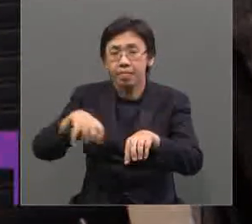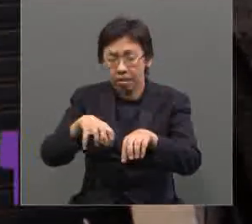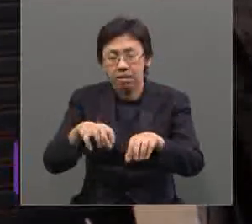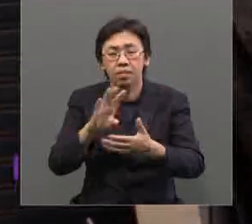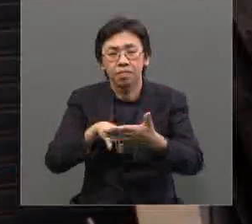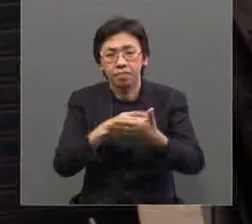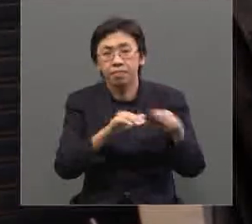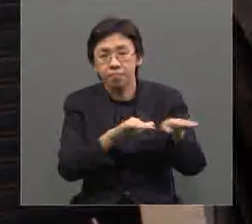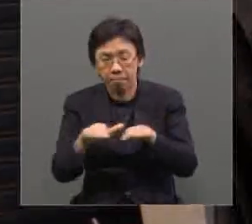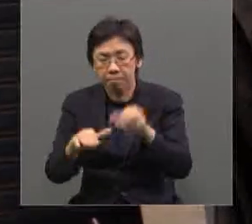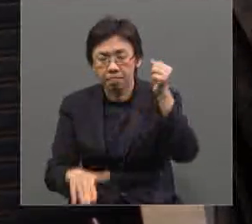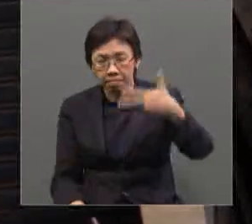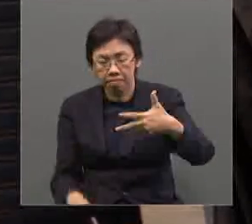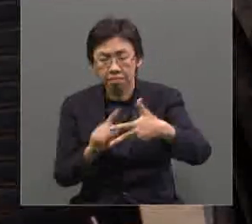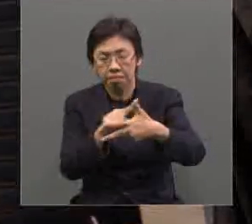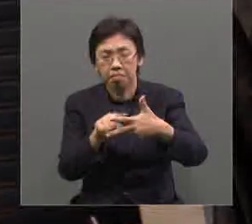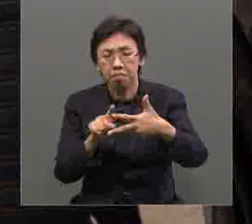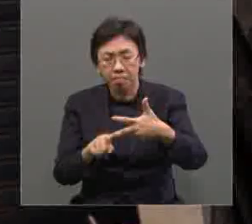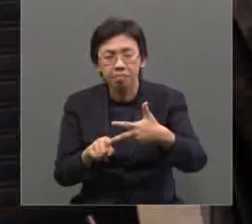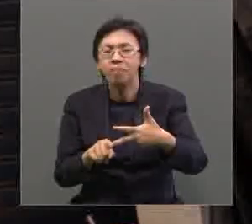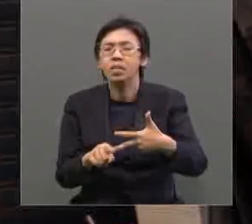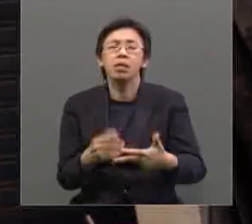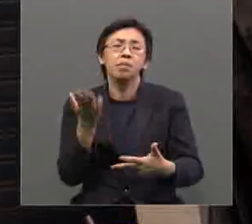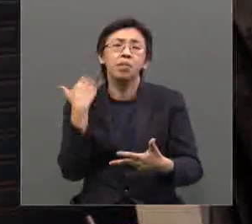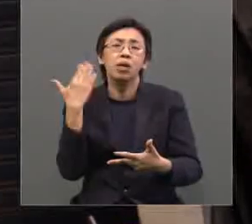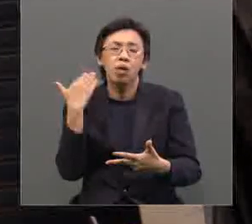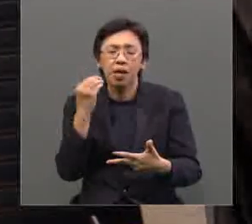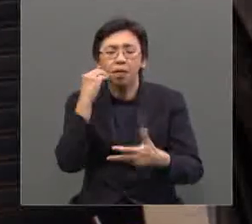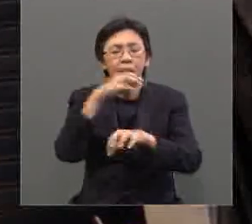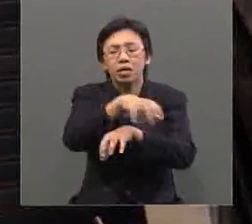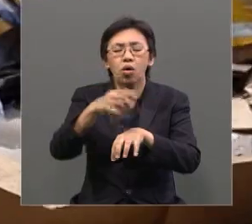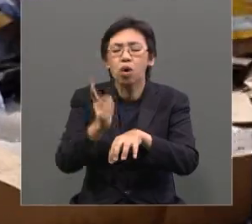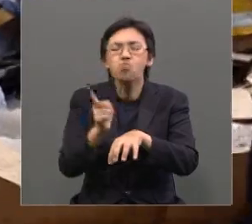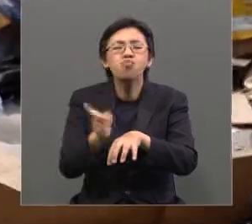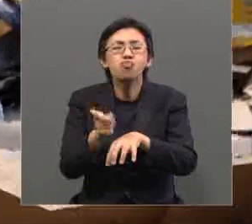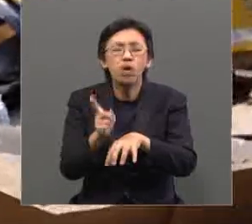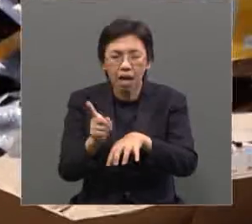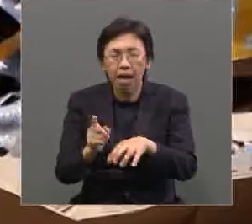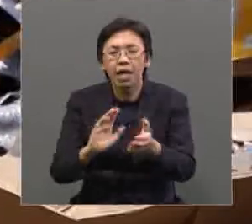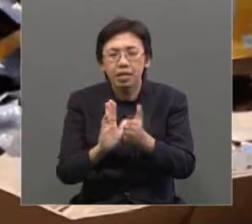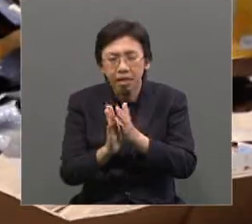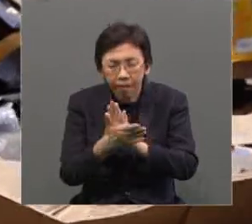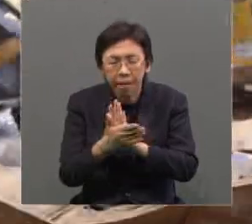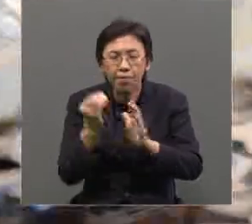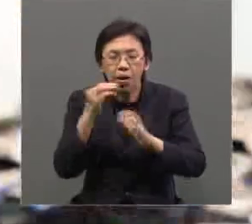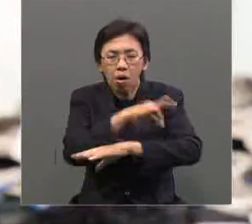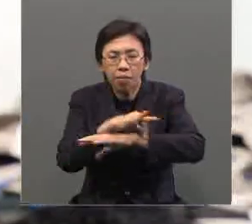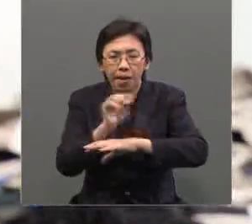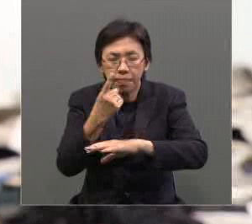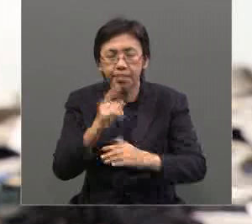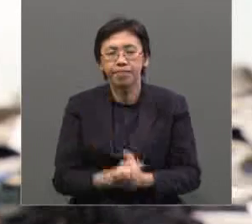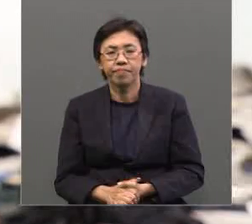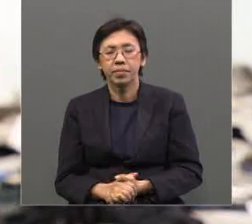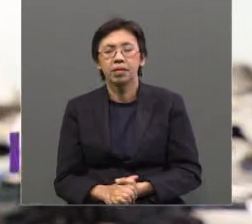าเตรียมเอาไว้3แบบด้วยกันนะคะโดยไม่กระทบกับพื้นที่อยู่อาศัยเดิมค่ะ กรมโยธาธิการ